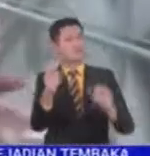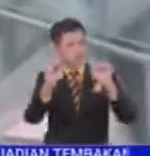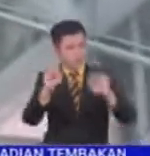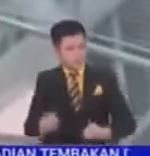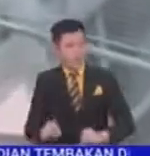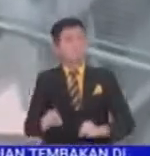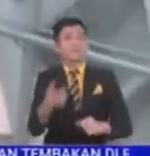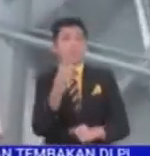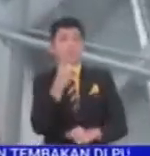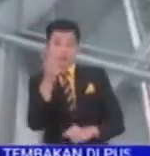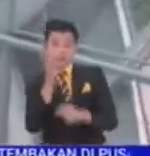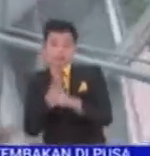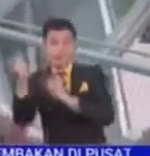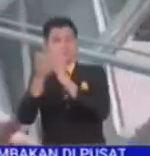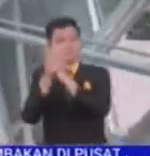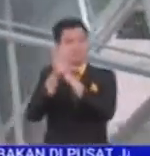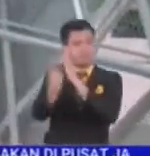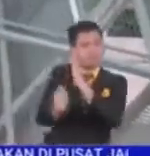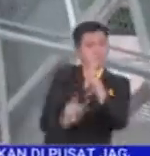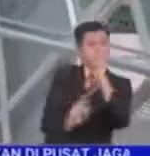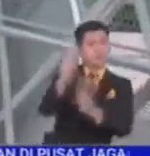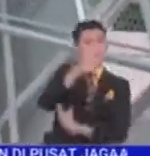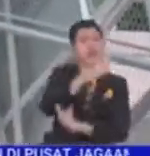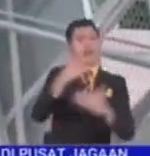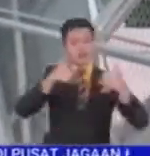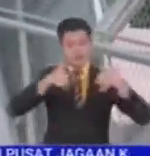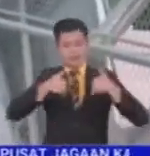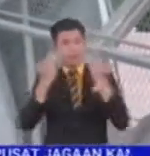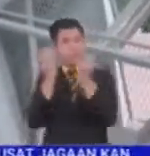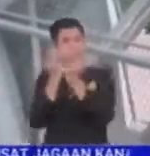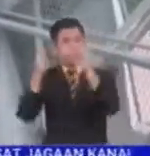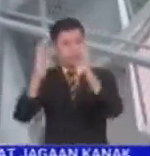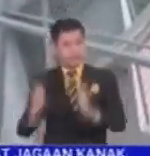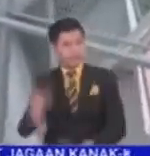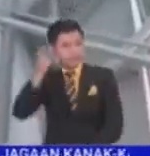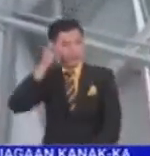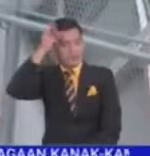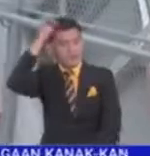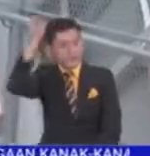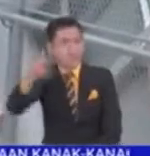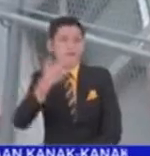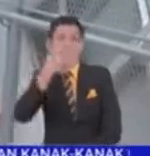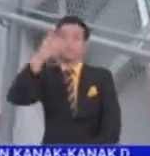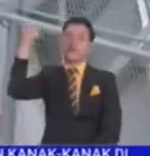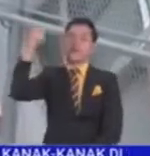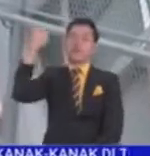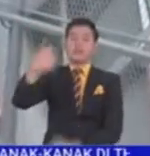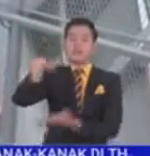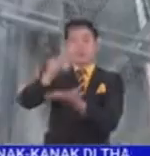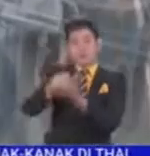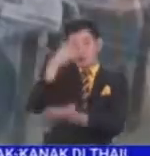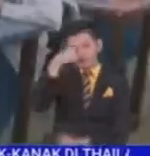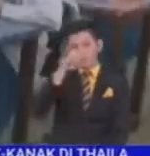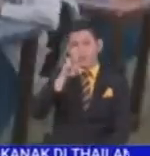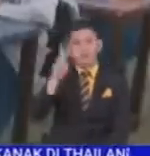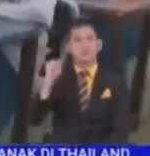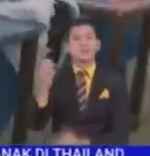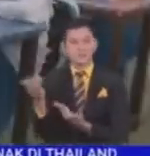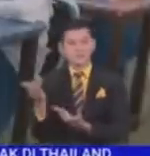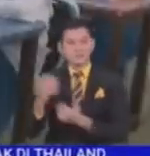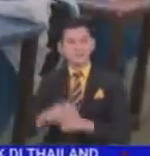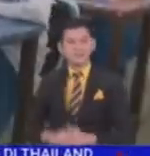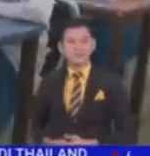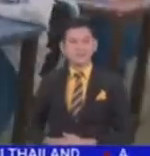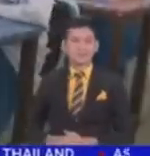bidang berkemahiran tinggi, malah demi mewujudkan modal insan masa depan yang holistik. Gilberta Robert, RTN.